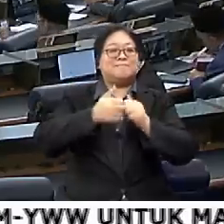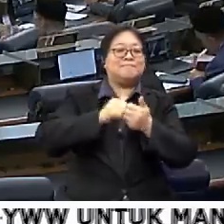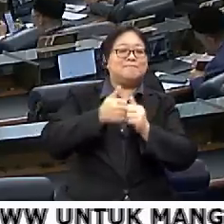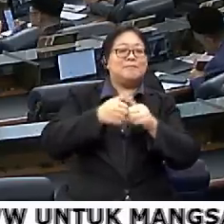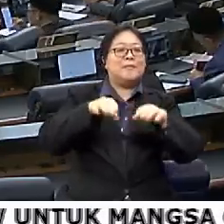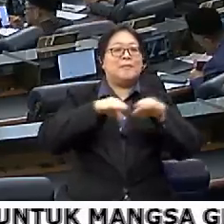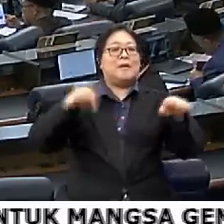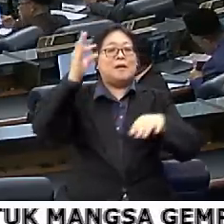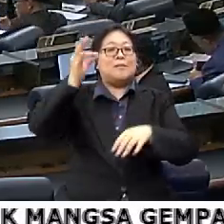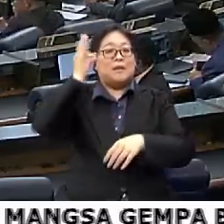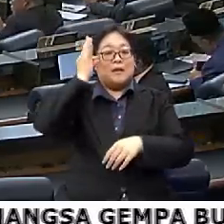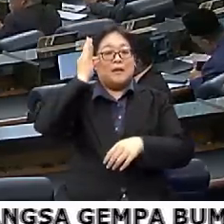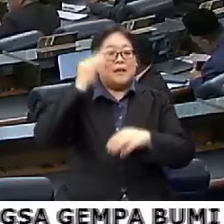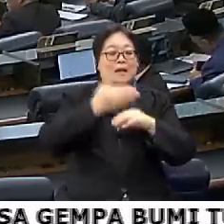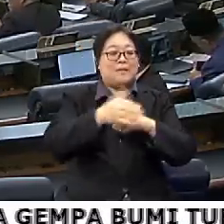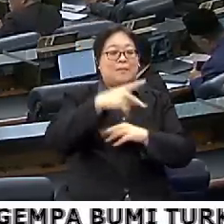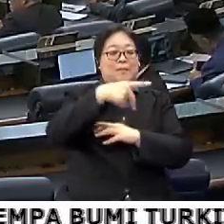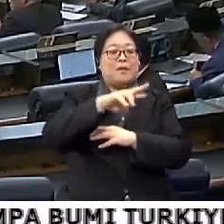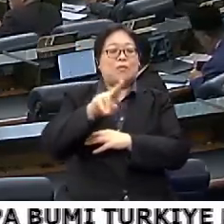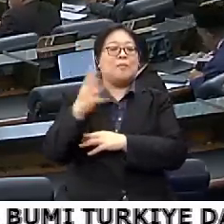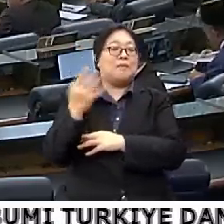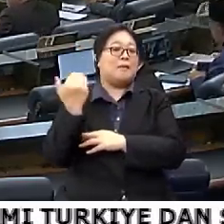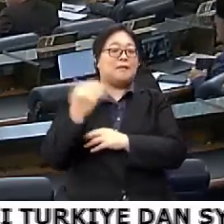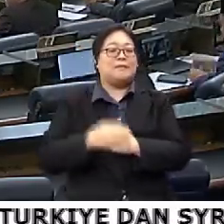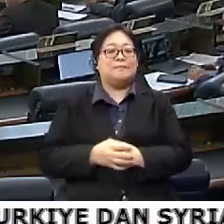peringkat federal selepas PRU ke-14 hari itu?